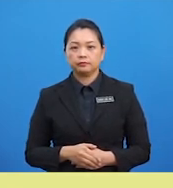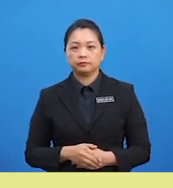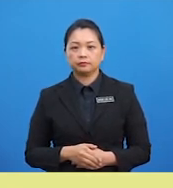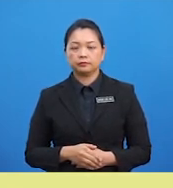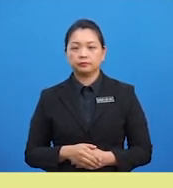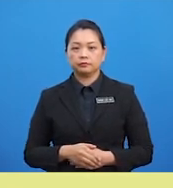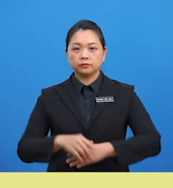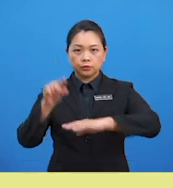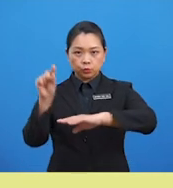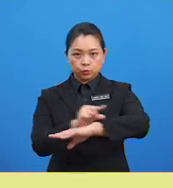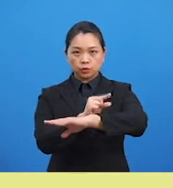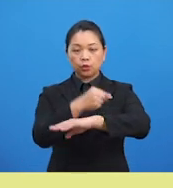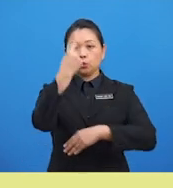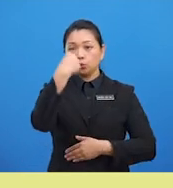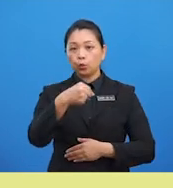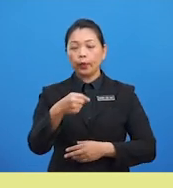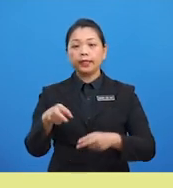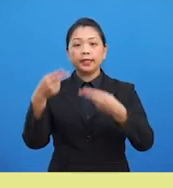digunakan untuk menghilangkan